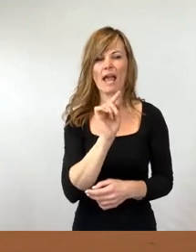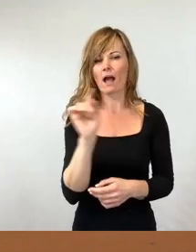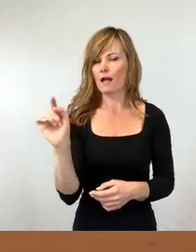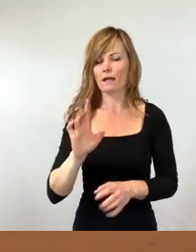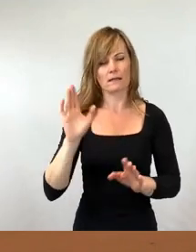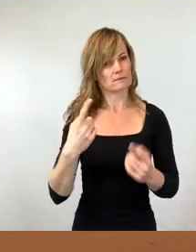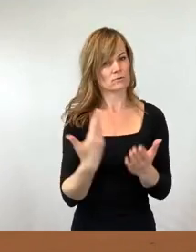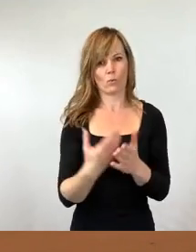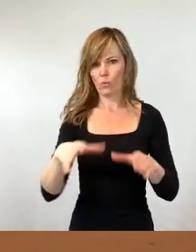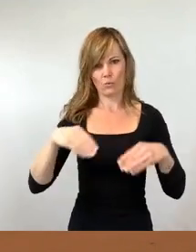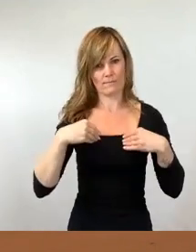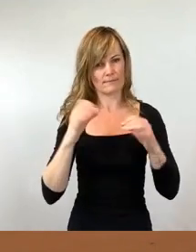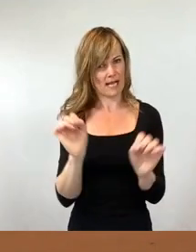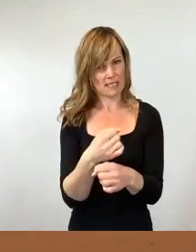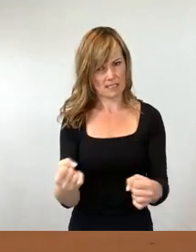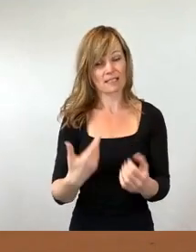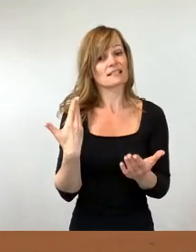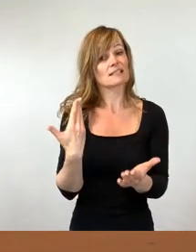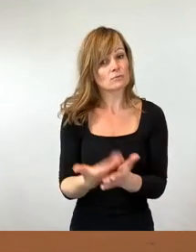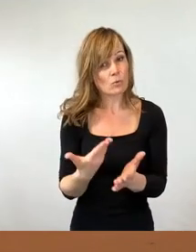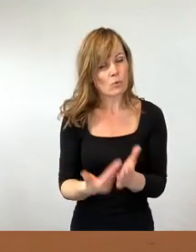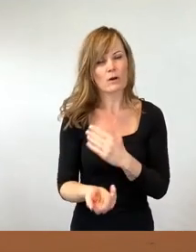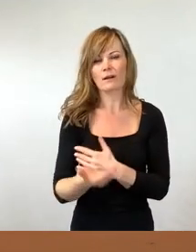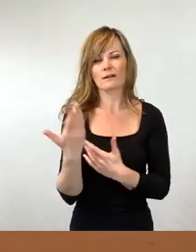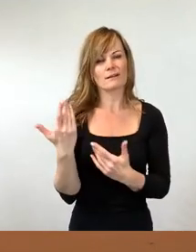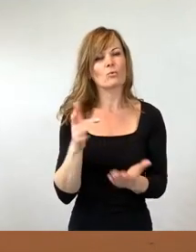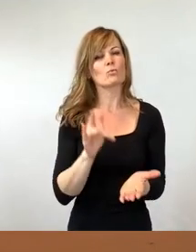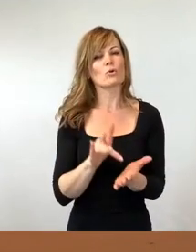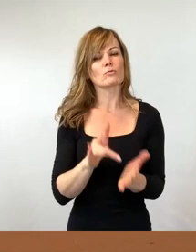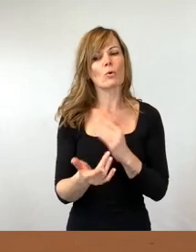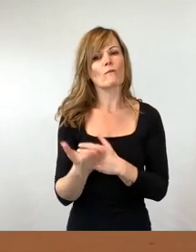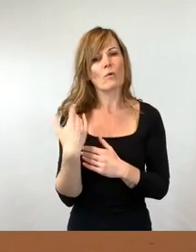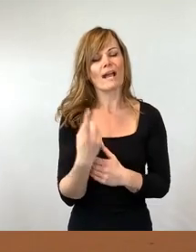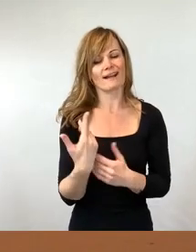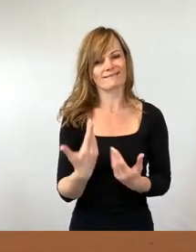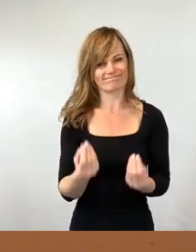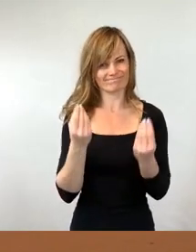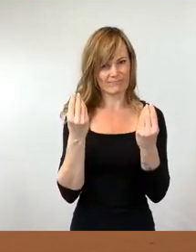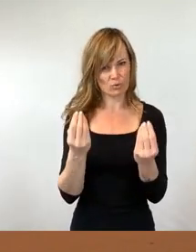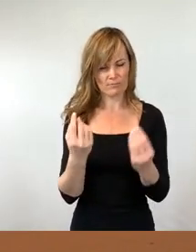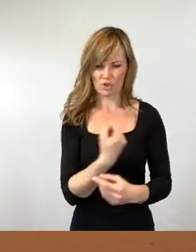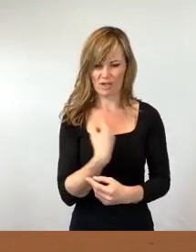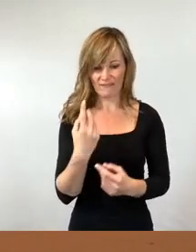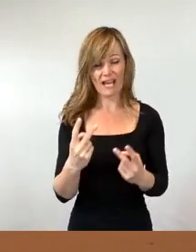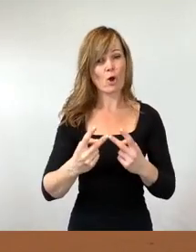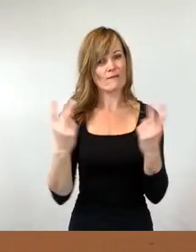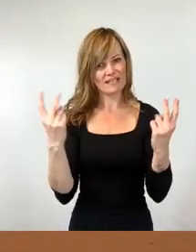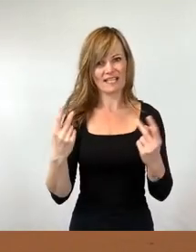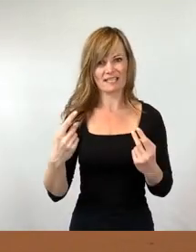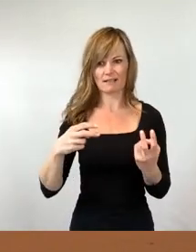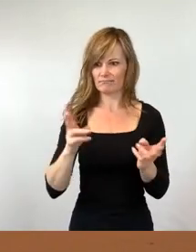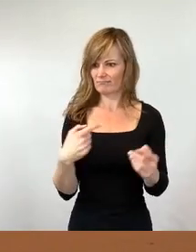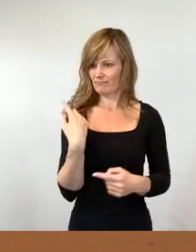solche Entgleisungen haben ihren Ursprung nicht selten in der Art und Weise, wie wir hier öffentlich miteinander umgehen. Und das war